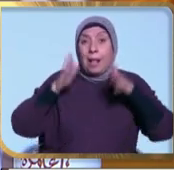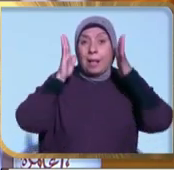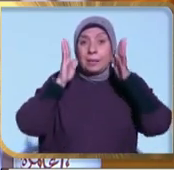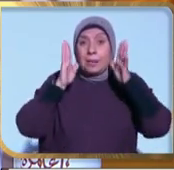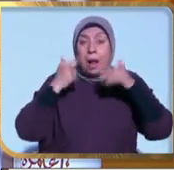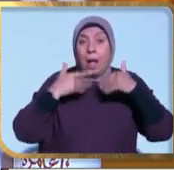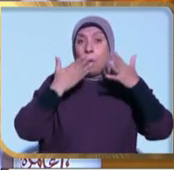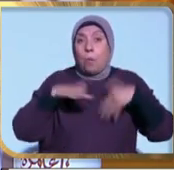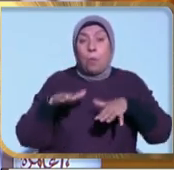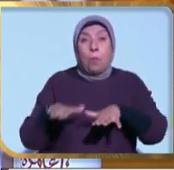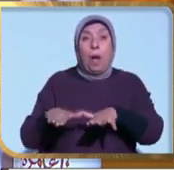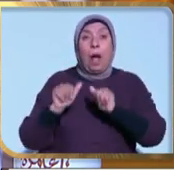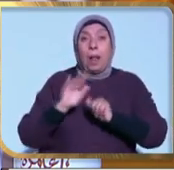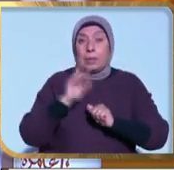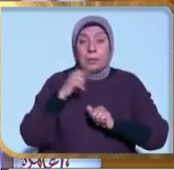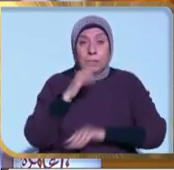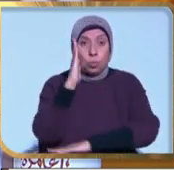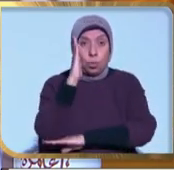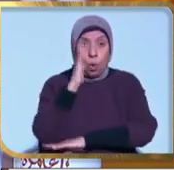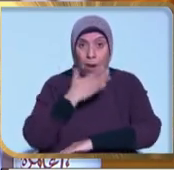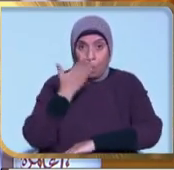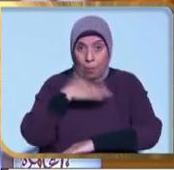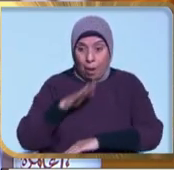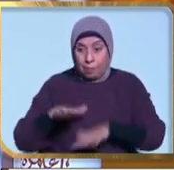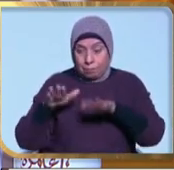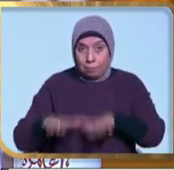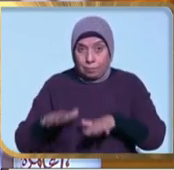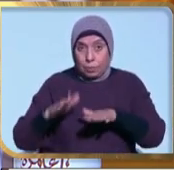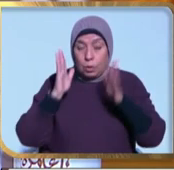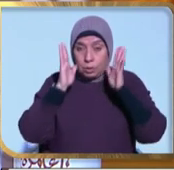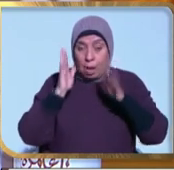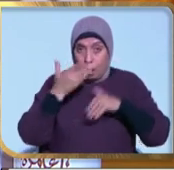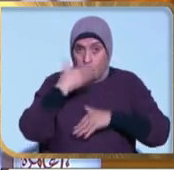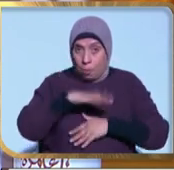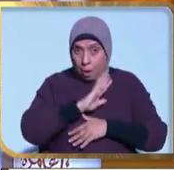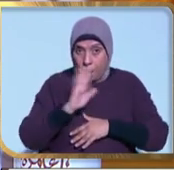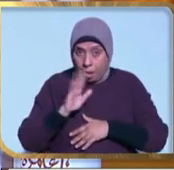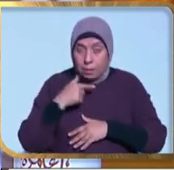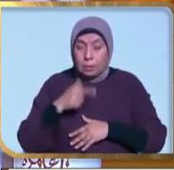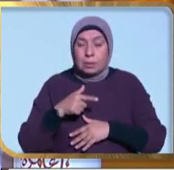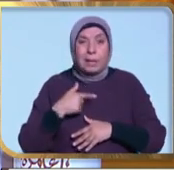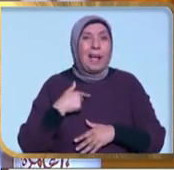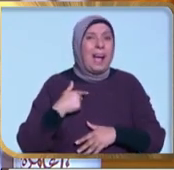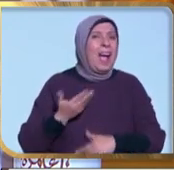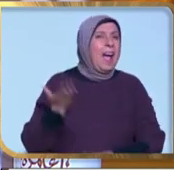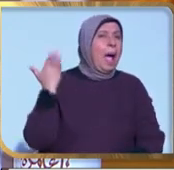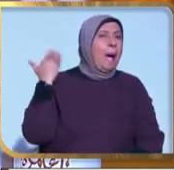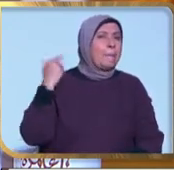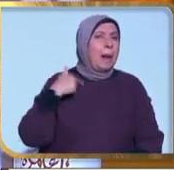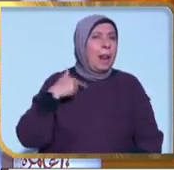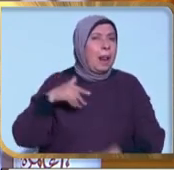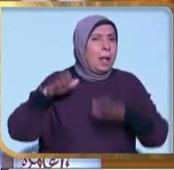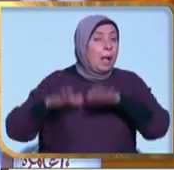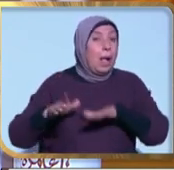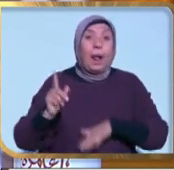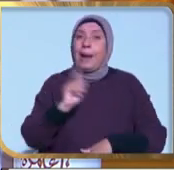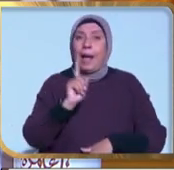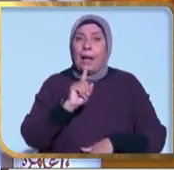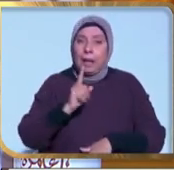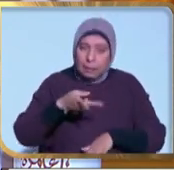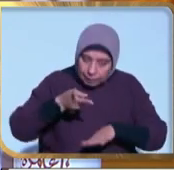تصلي العصر في وقت في الوقت بتاعه لما يدخل وقت العصر تتيمم تجدد التيمم عند